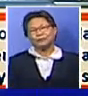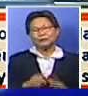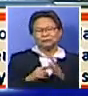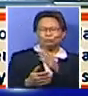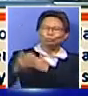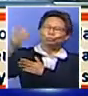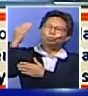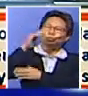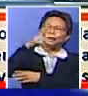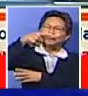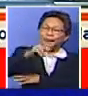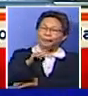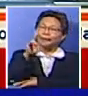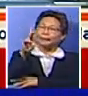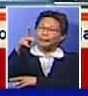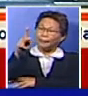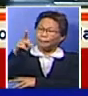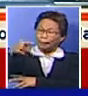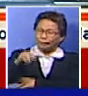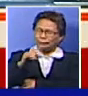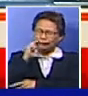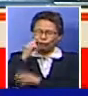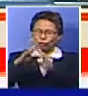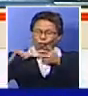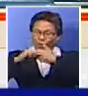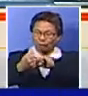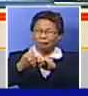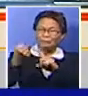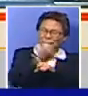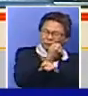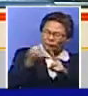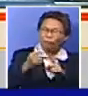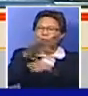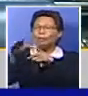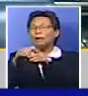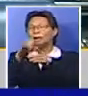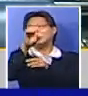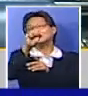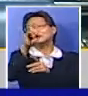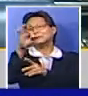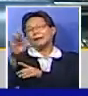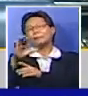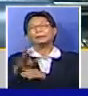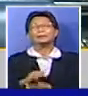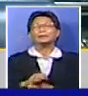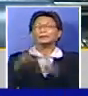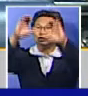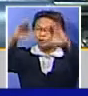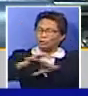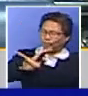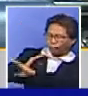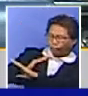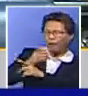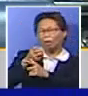dahulu, KPM serius menangani buli termasuk buli cyber melalui mekanisme pencegahan,